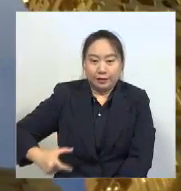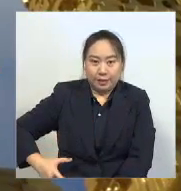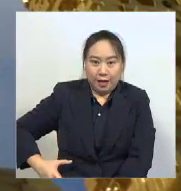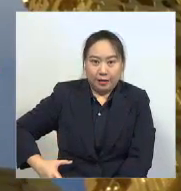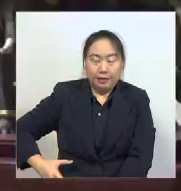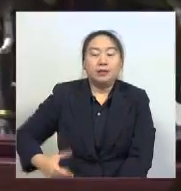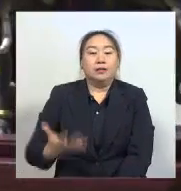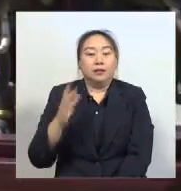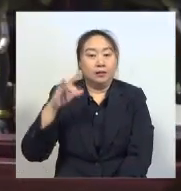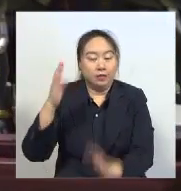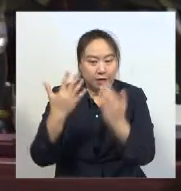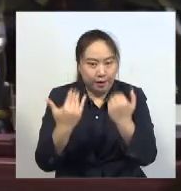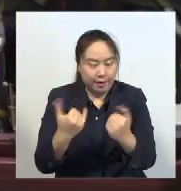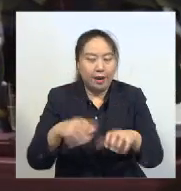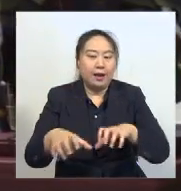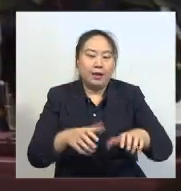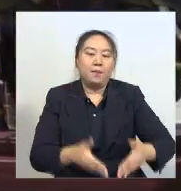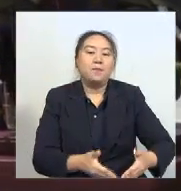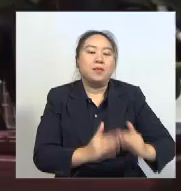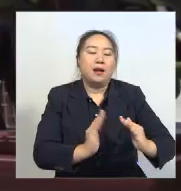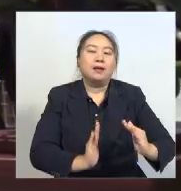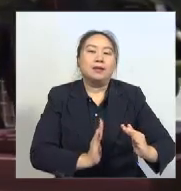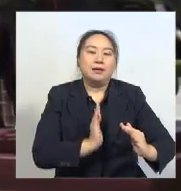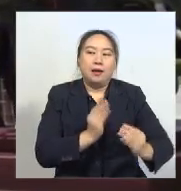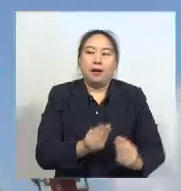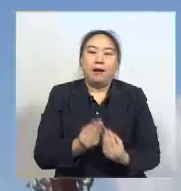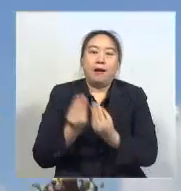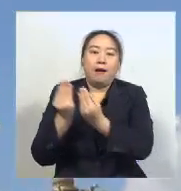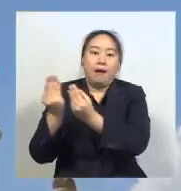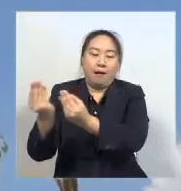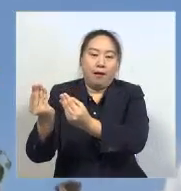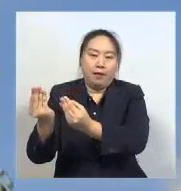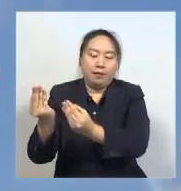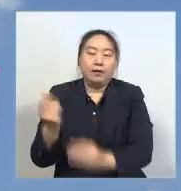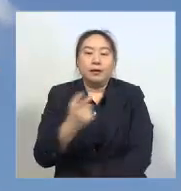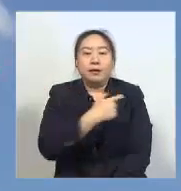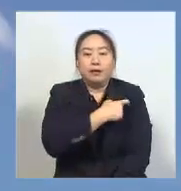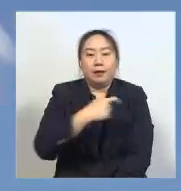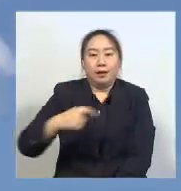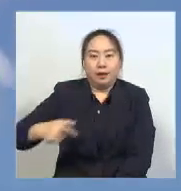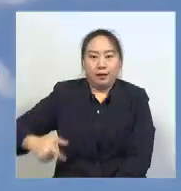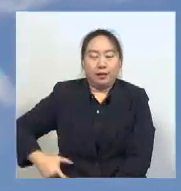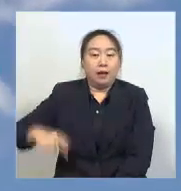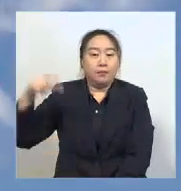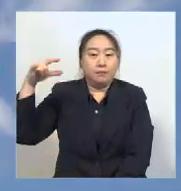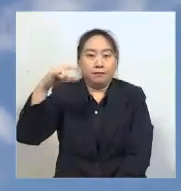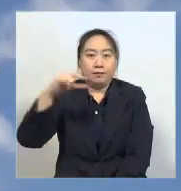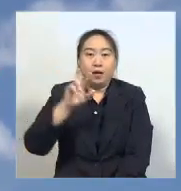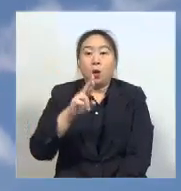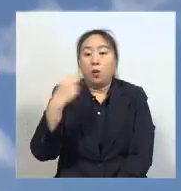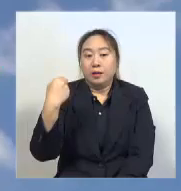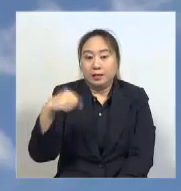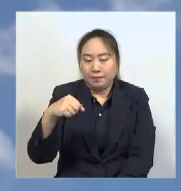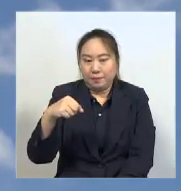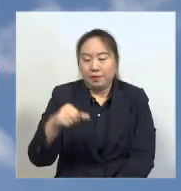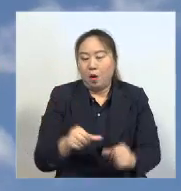ชิรมงคลได้จัดสร้างขึ้นเพื่อเฉลิมพระเกียรติแล้วก็ถวายเป็นพระราชกุศลแด่พระบาทสมเด็จพระเจ้าอยู่หัวรัชกาลที่10ซึ่งมีขน